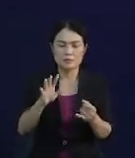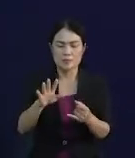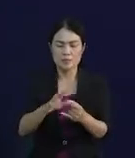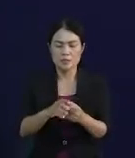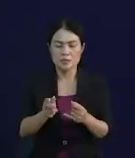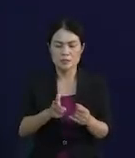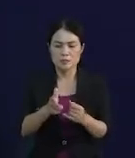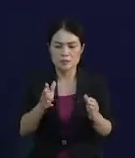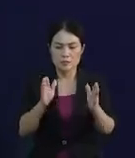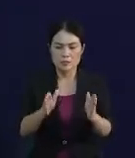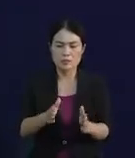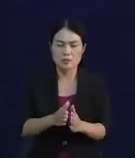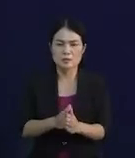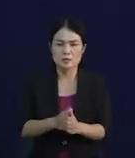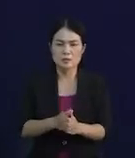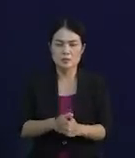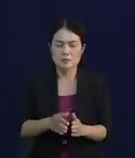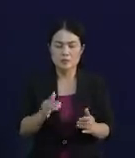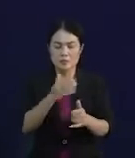5